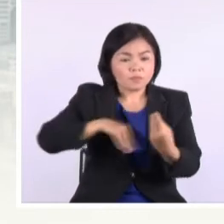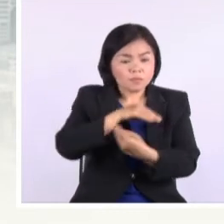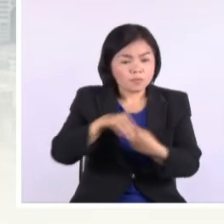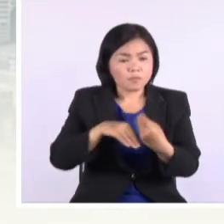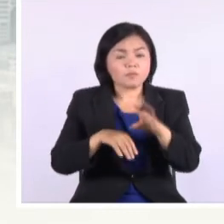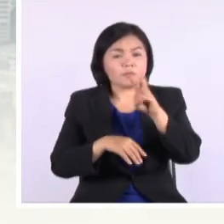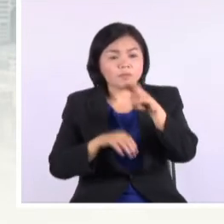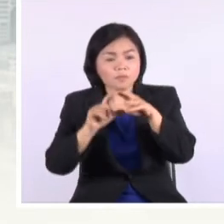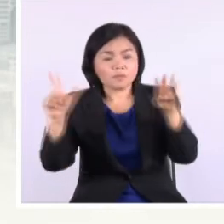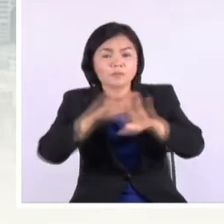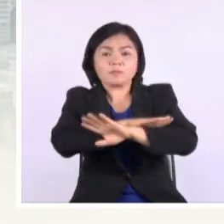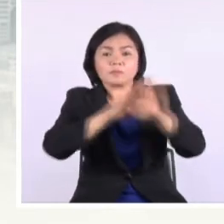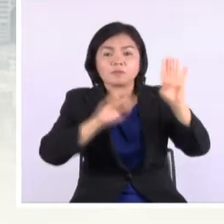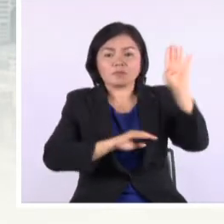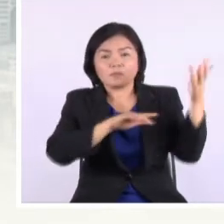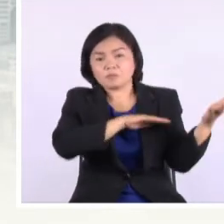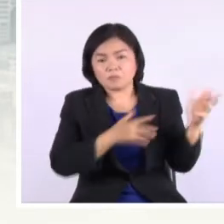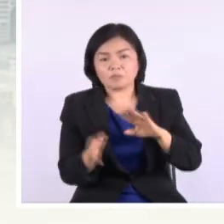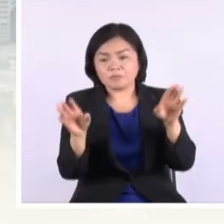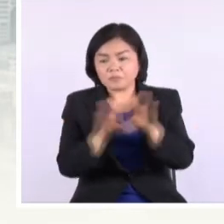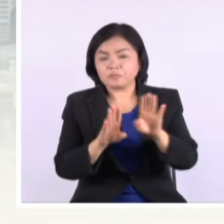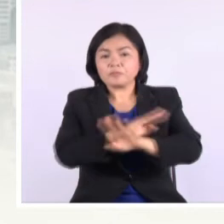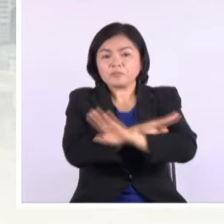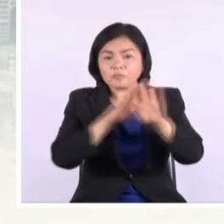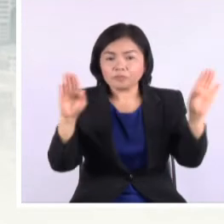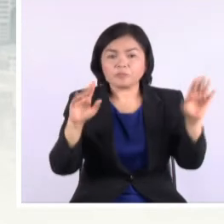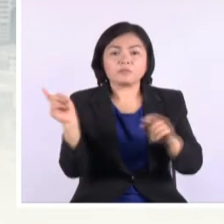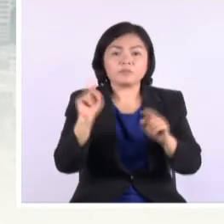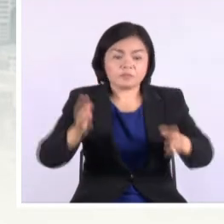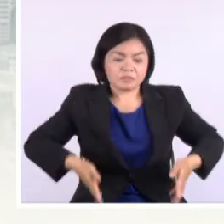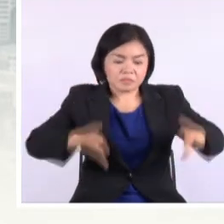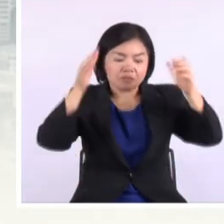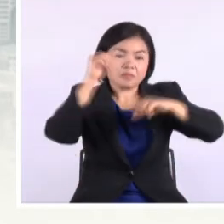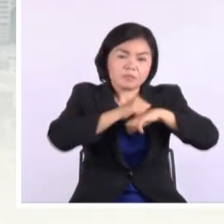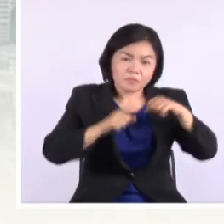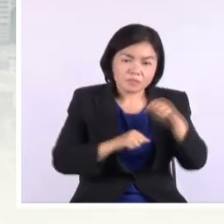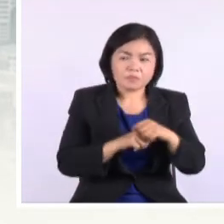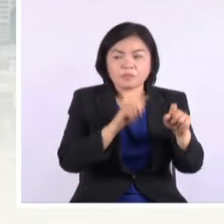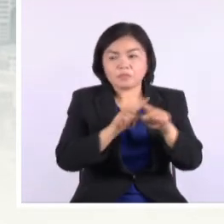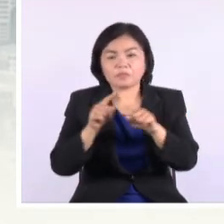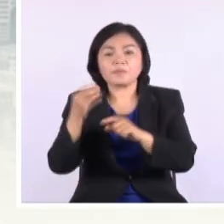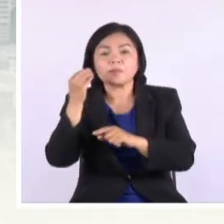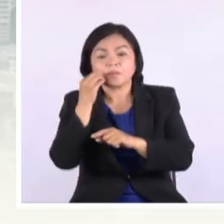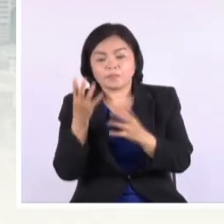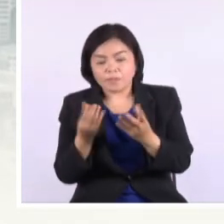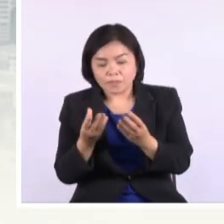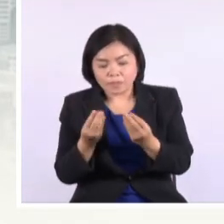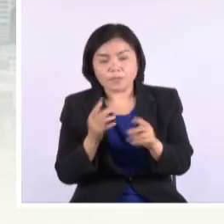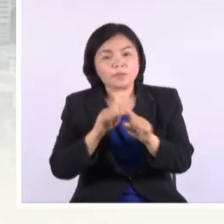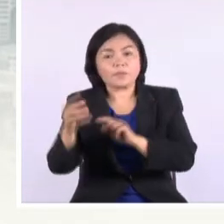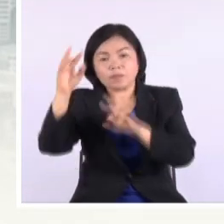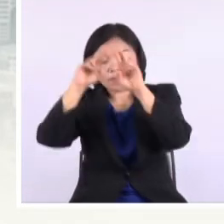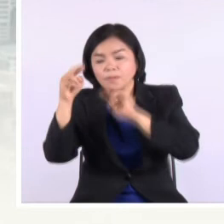ที่มีการเลิกกิจการสูงสุด 3อันดับแรกนะครับมีธุรกิจอาคารก่อสร้างทั่วไปถึงกีฬาสถานที่มาทรัพย์และธุรกิจภัตตาคาร